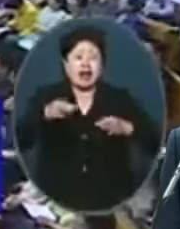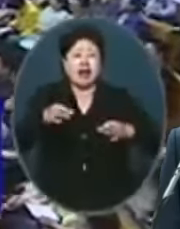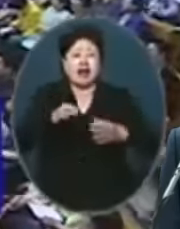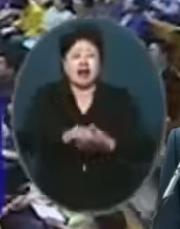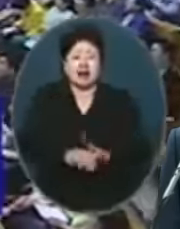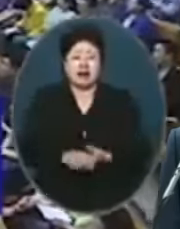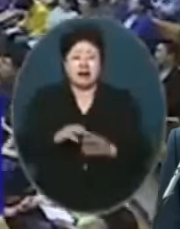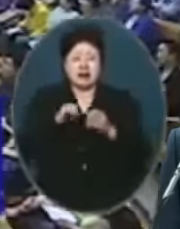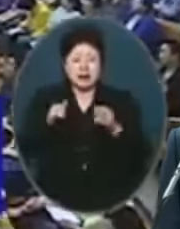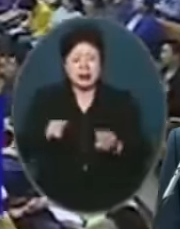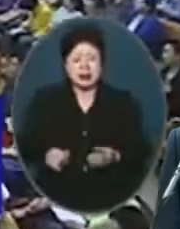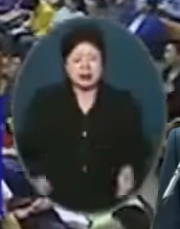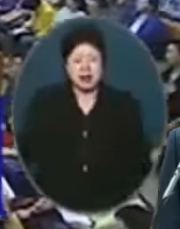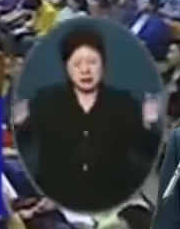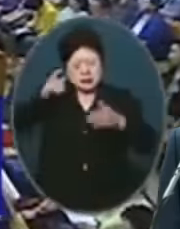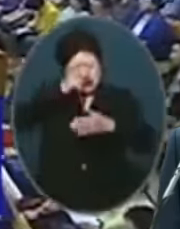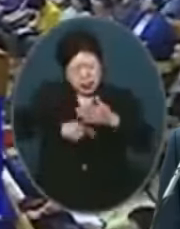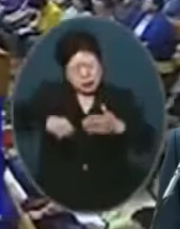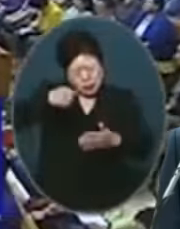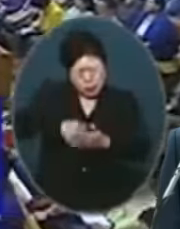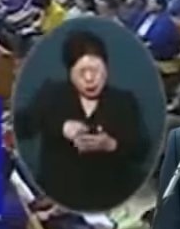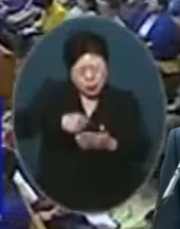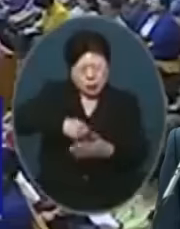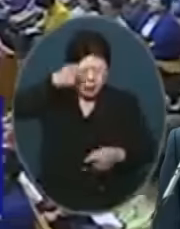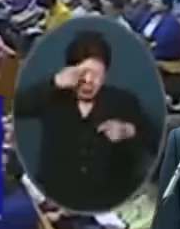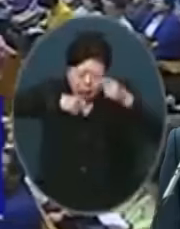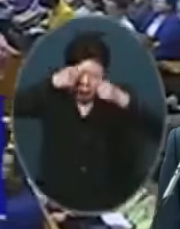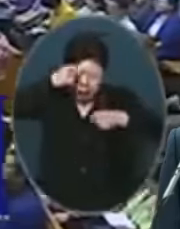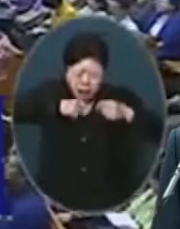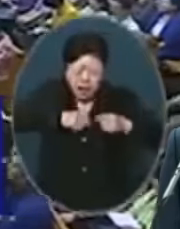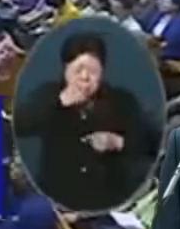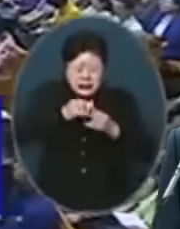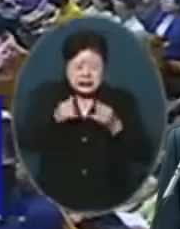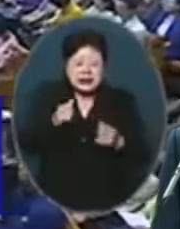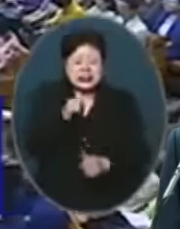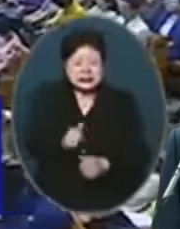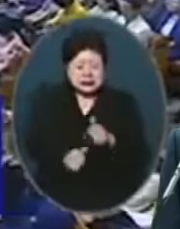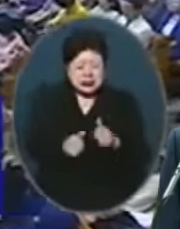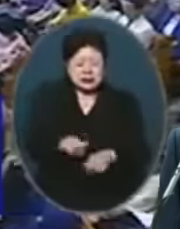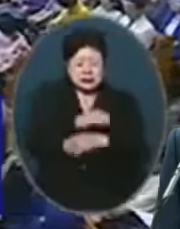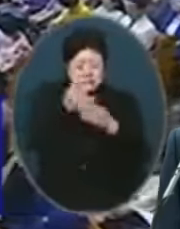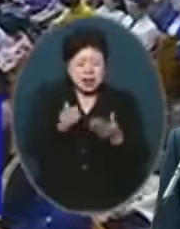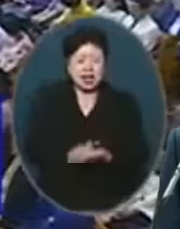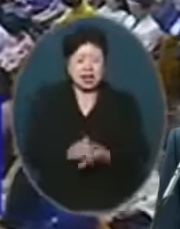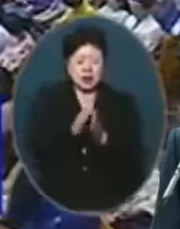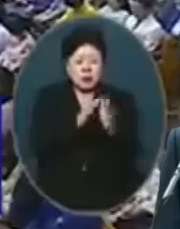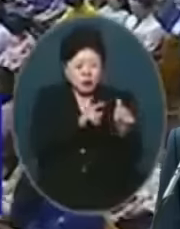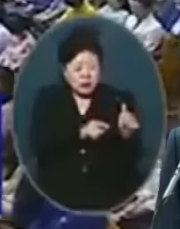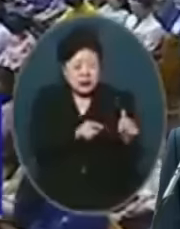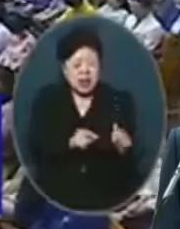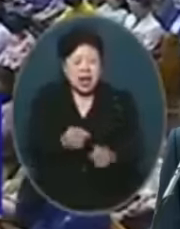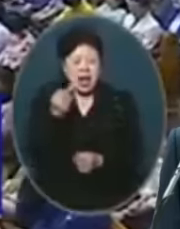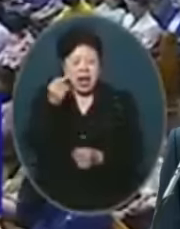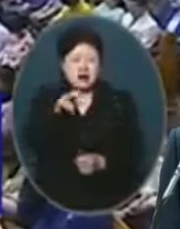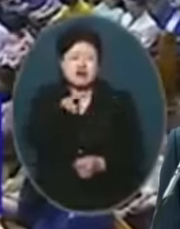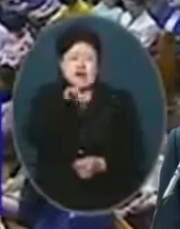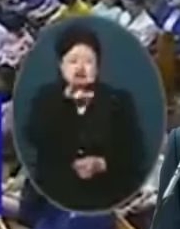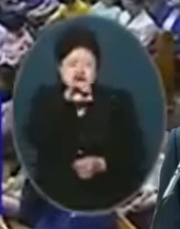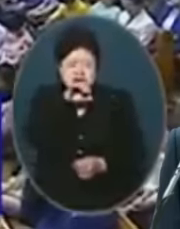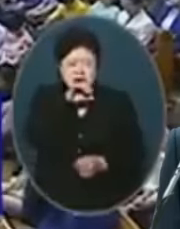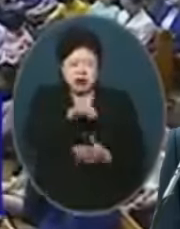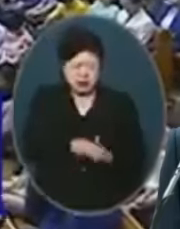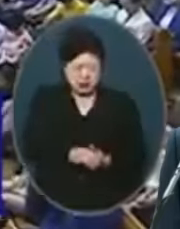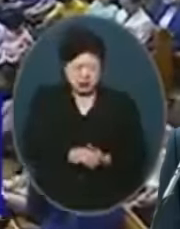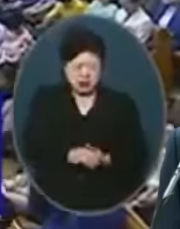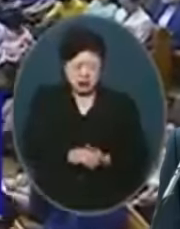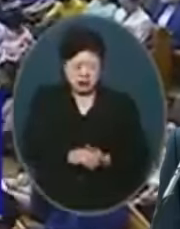부르짖으며 백성이 밤새도록 통곡하였다. 이스라엘 자손이 다 모세와 아론을 원망하여